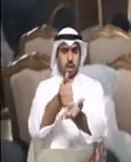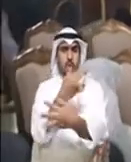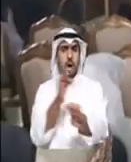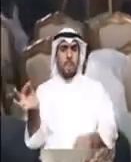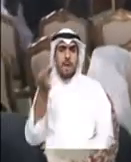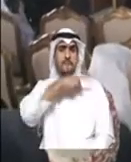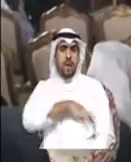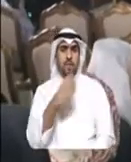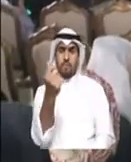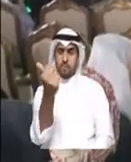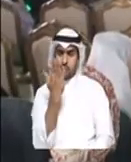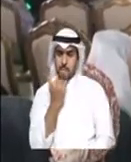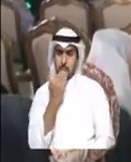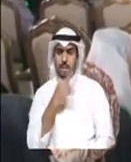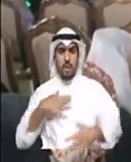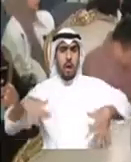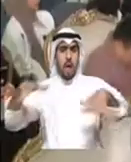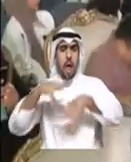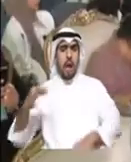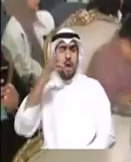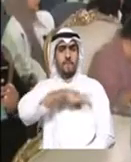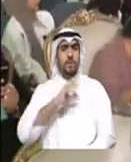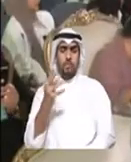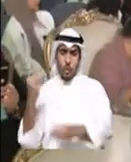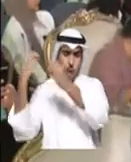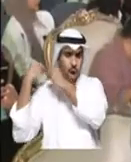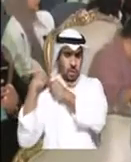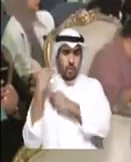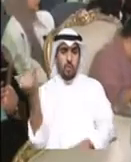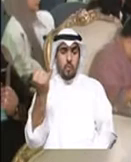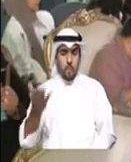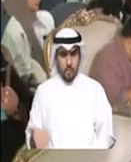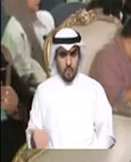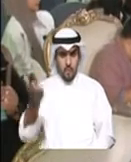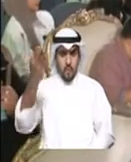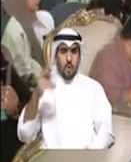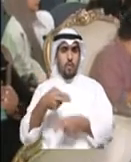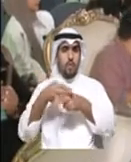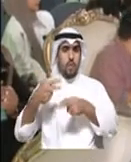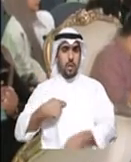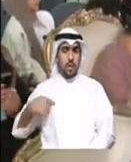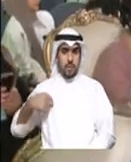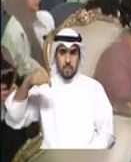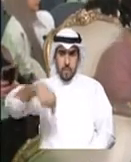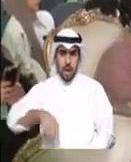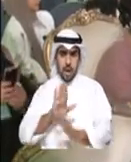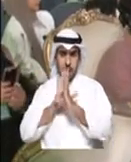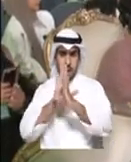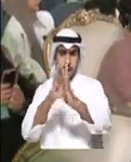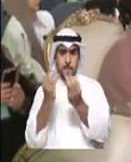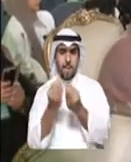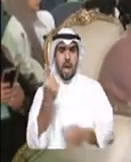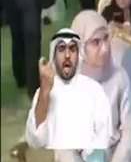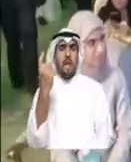في مبادرات تعود بالمنفعة والتنمية على المجتمع الكويتي. اليوم تم دعم أكثر من 1700 مبادرة للأمانة